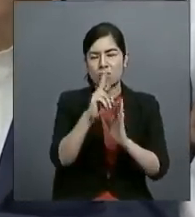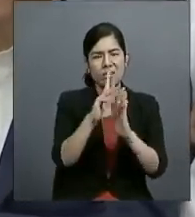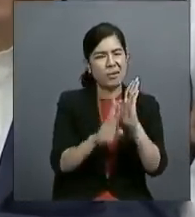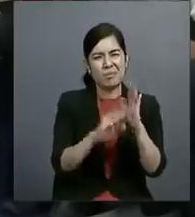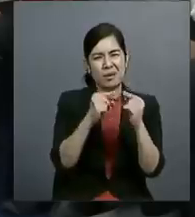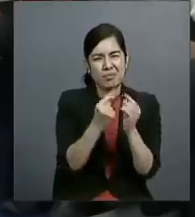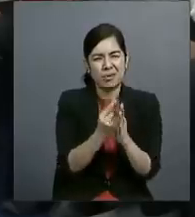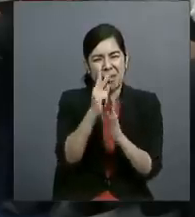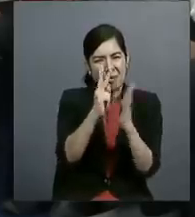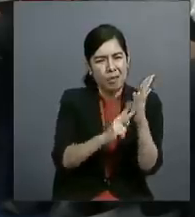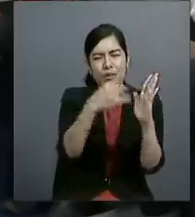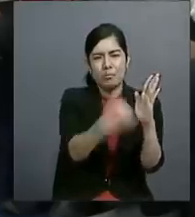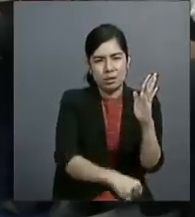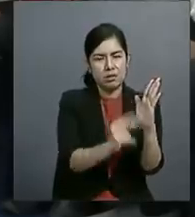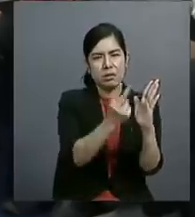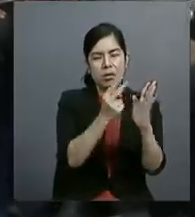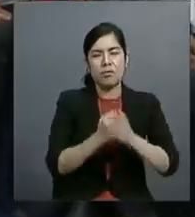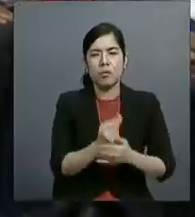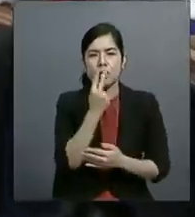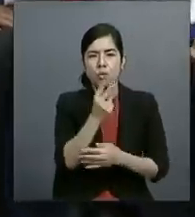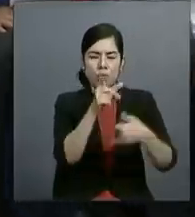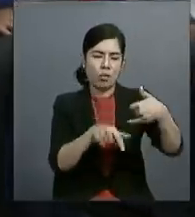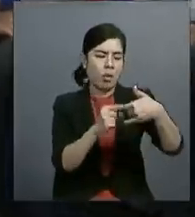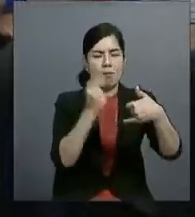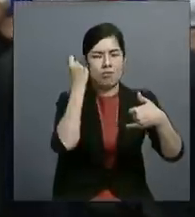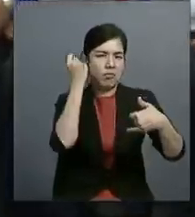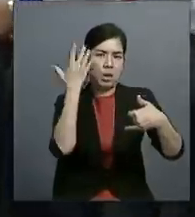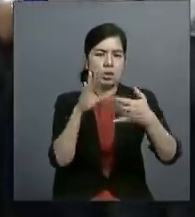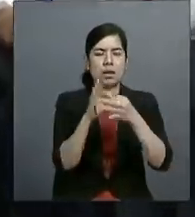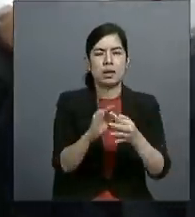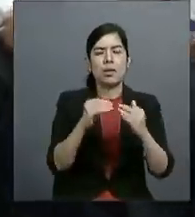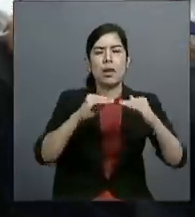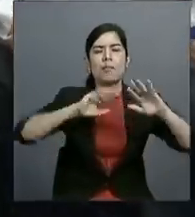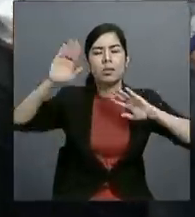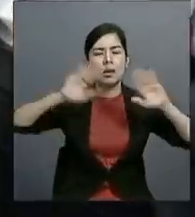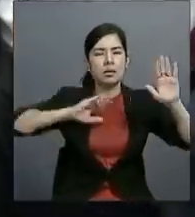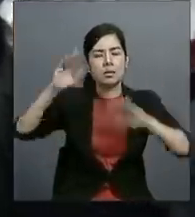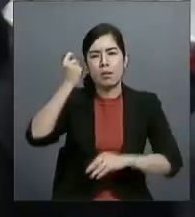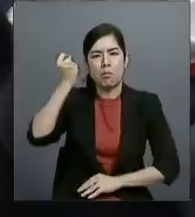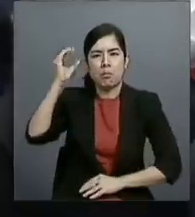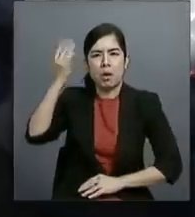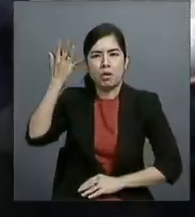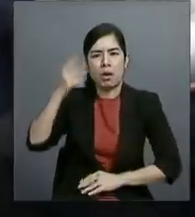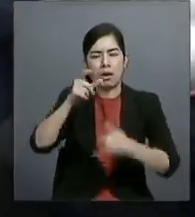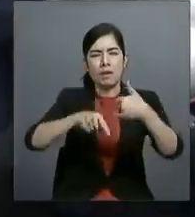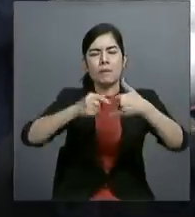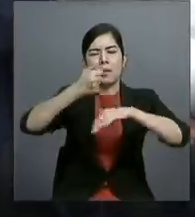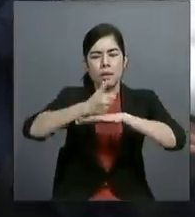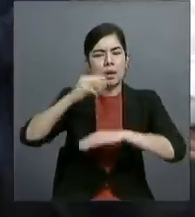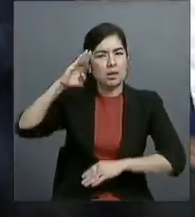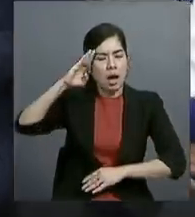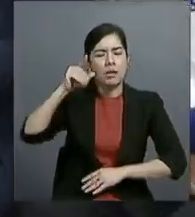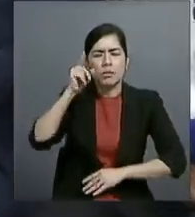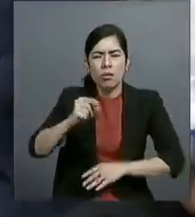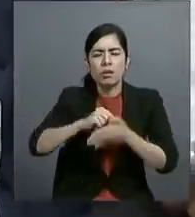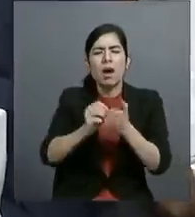ายและยังแสดงให้เห็นว่าไม่มีความเข้าใจในกติกาประชาธิปไตยดังนั้นผู้บัญชาการทหารบกควรประพฤติตัวเสียใหม่เ